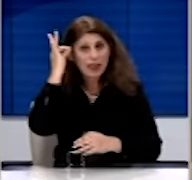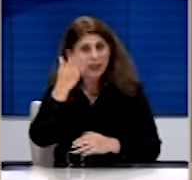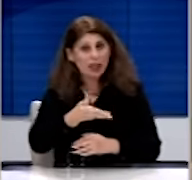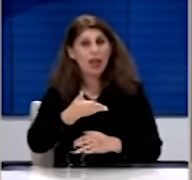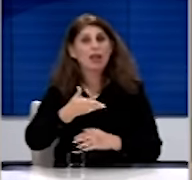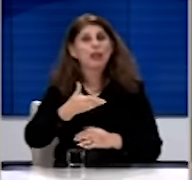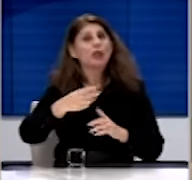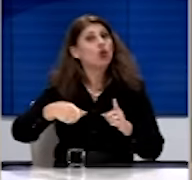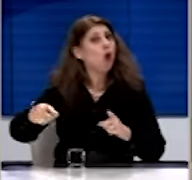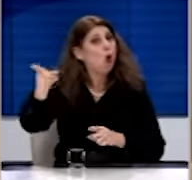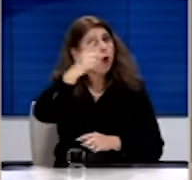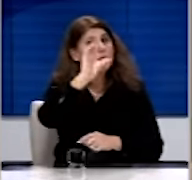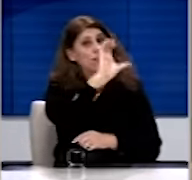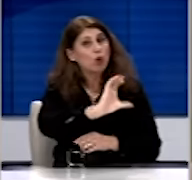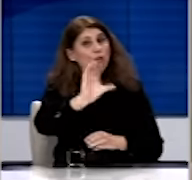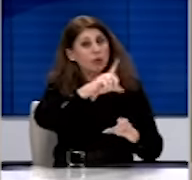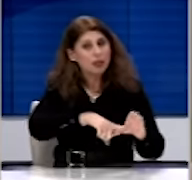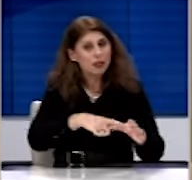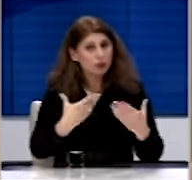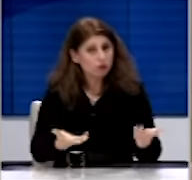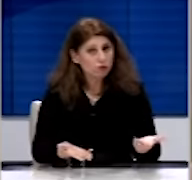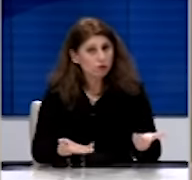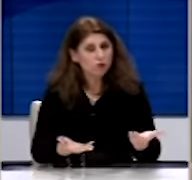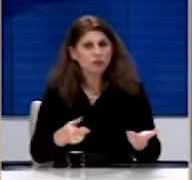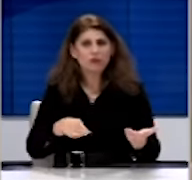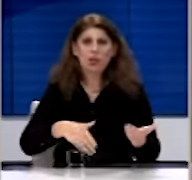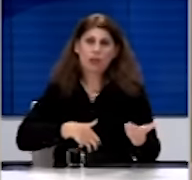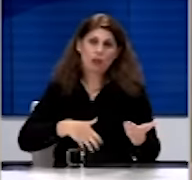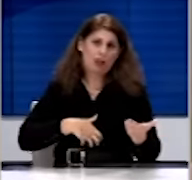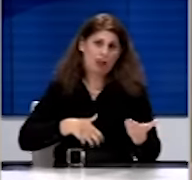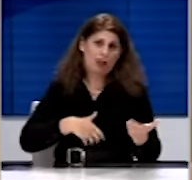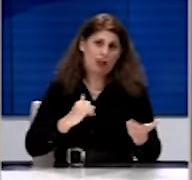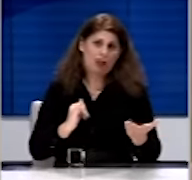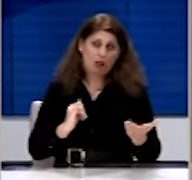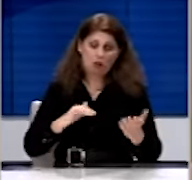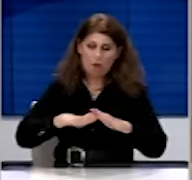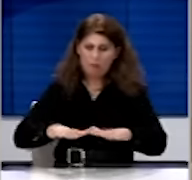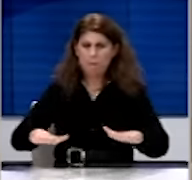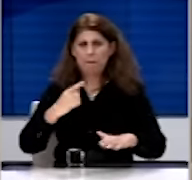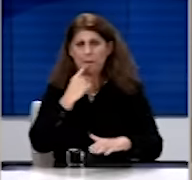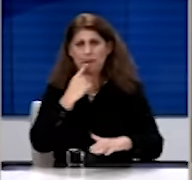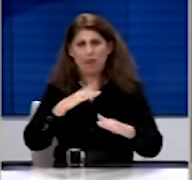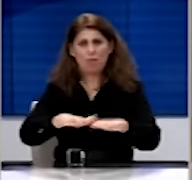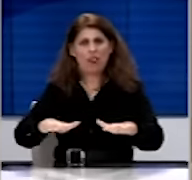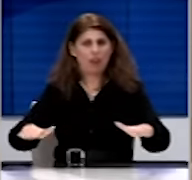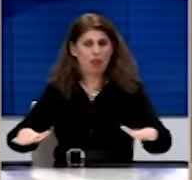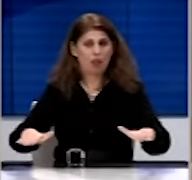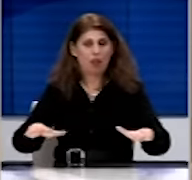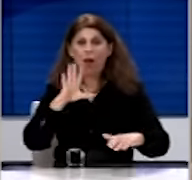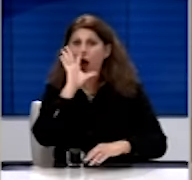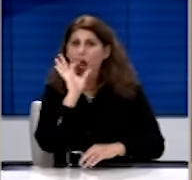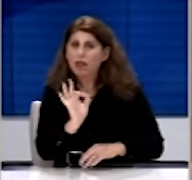και όλη την υπόλοιπη Ευρωπαϊκή Ένωση. Εδώ γελάνε βέβαια γι' αυτό και τα μικρά παιδιά ακόμα.